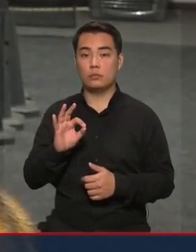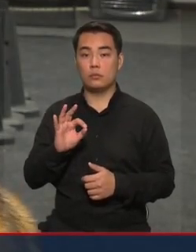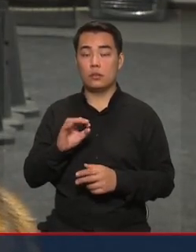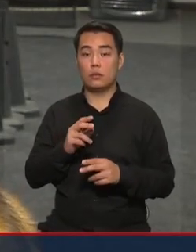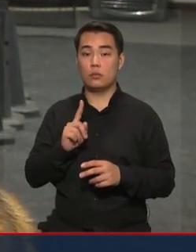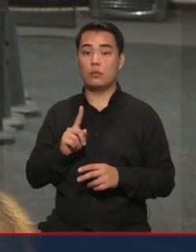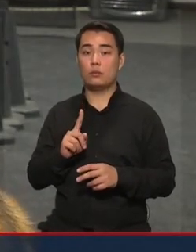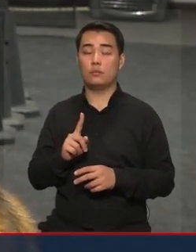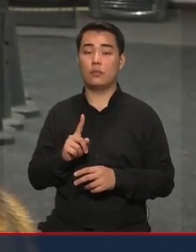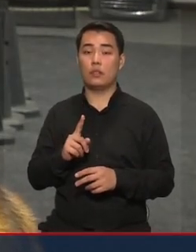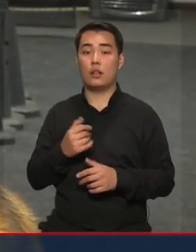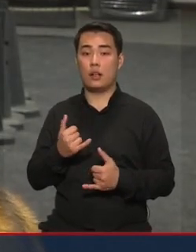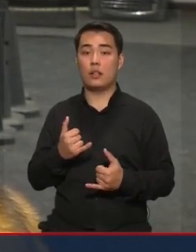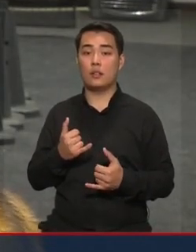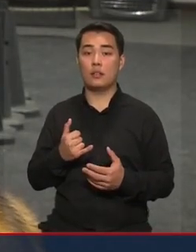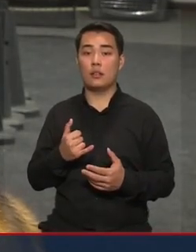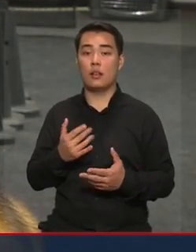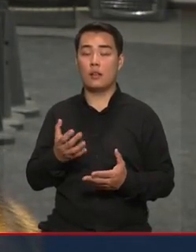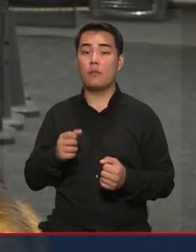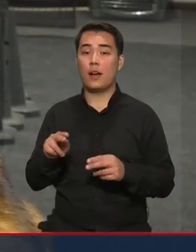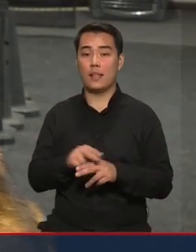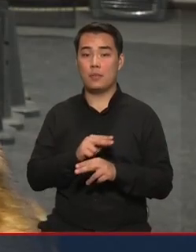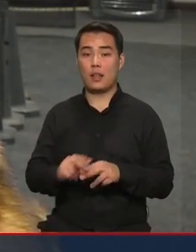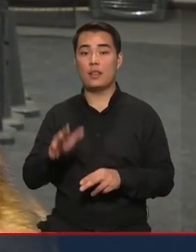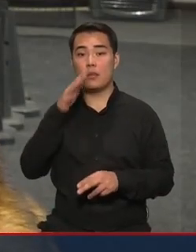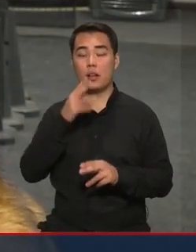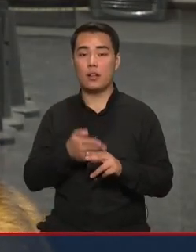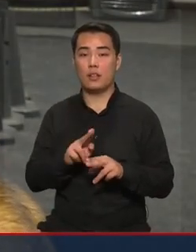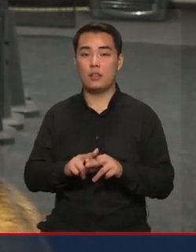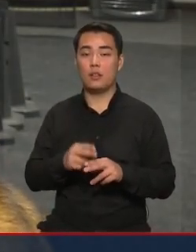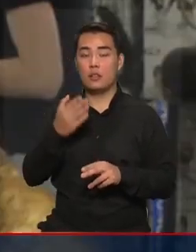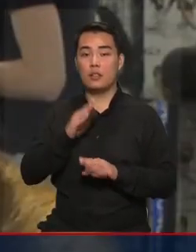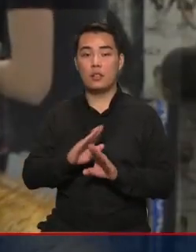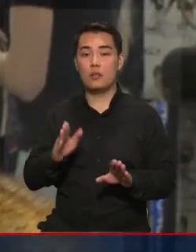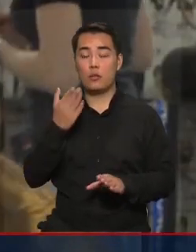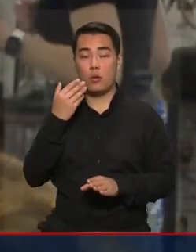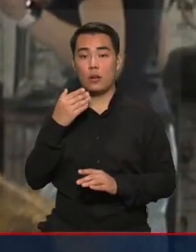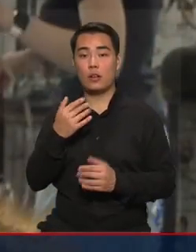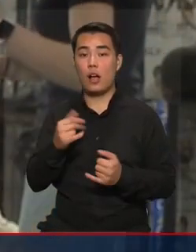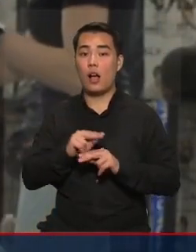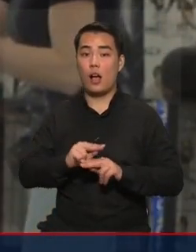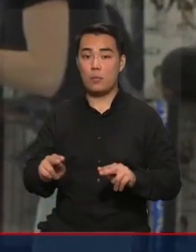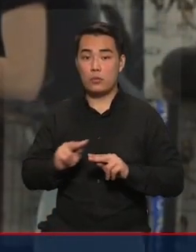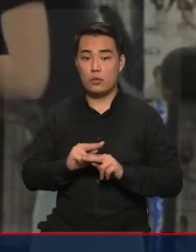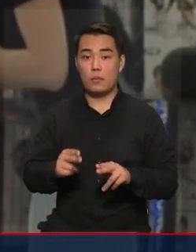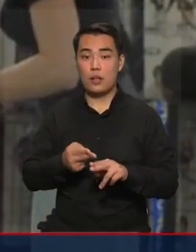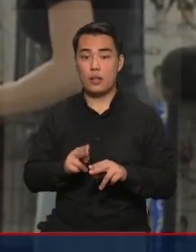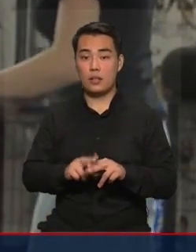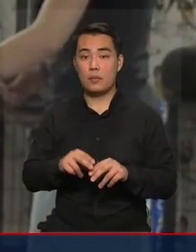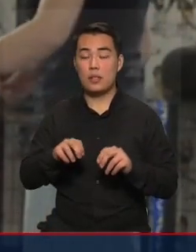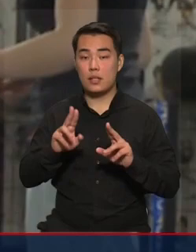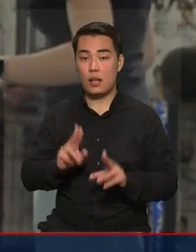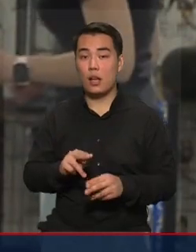Ну, содержание, воспитание собак – это, конечно, нелегкий труд. Мы обучаем их этому